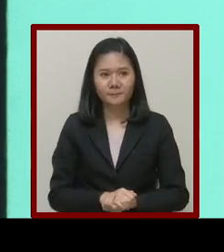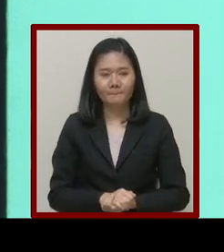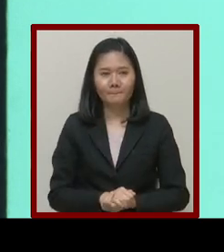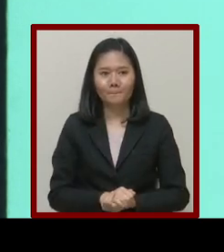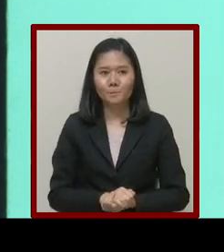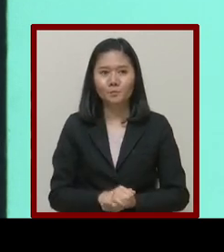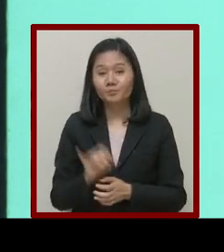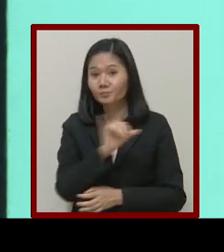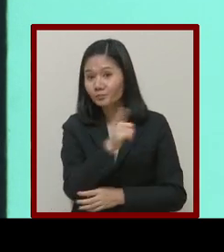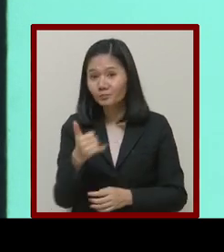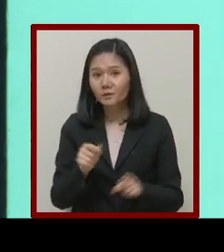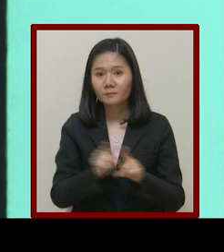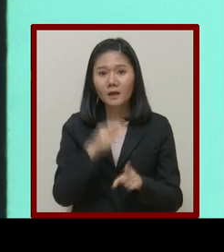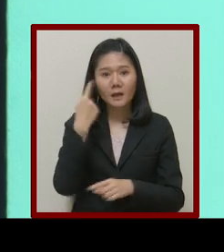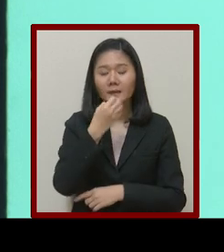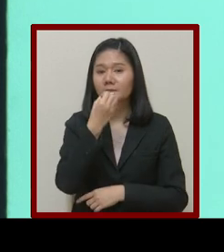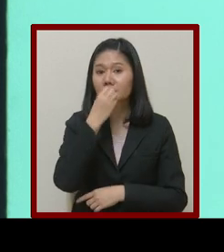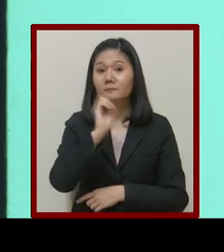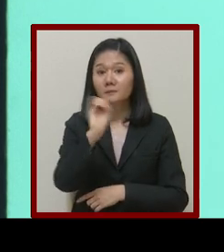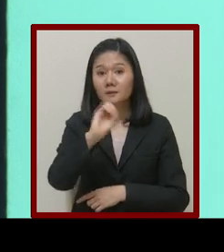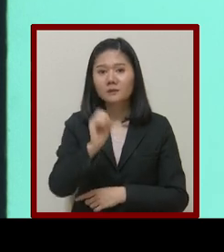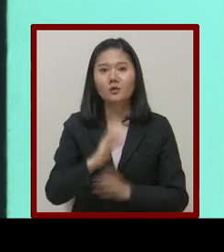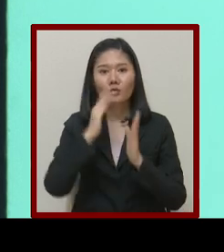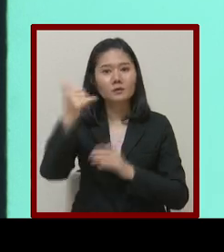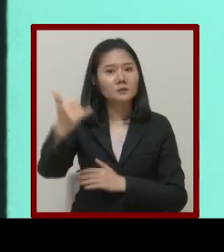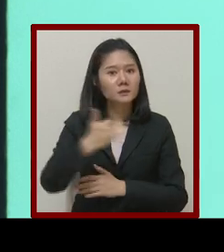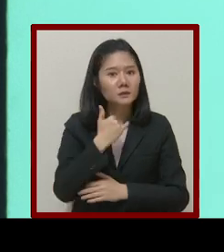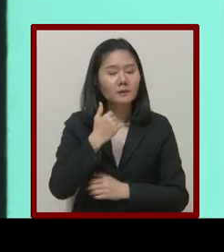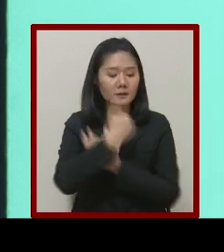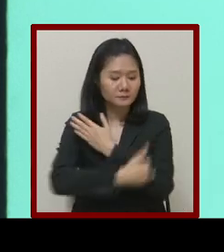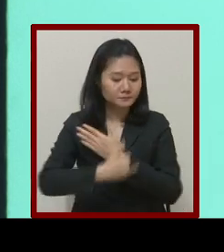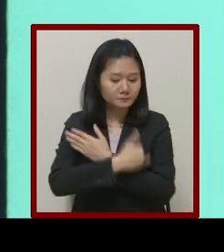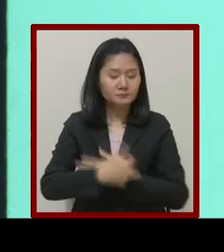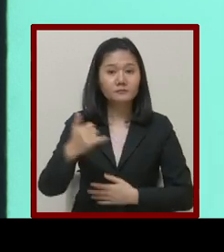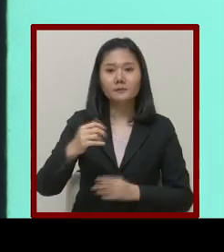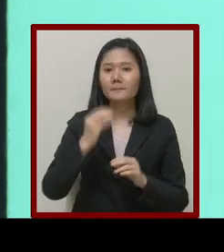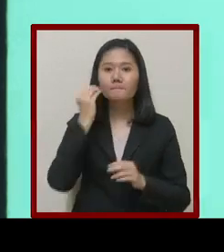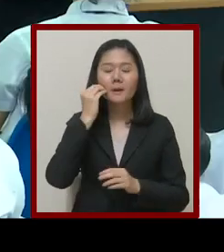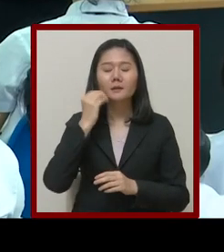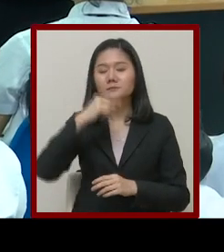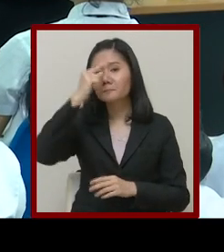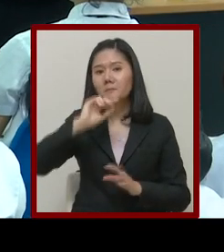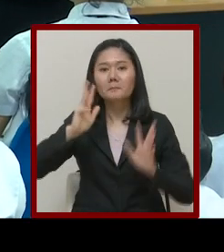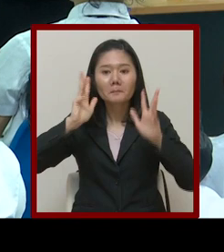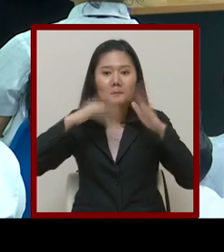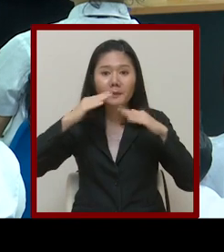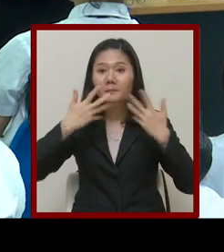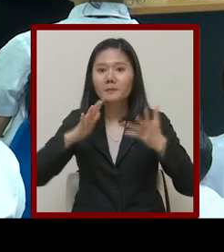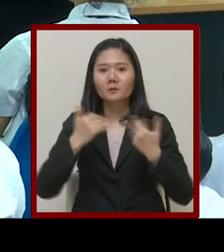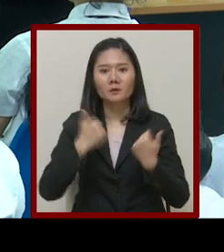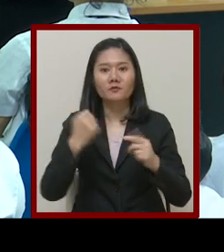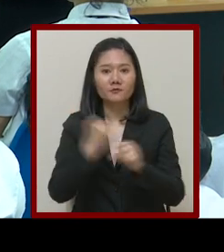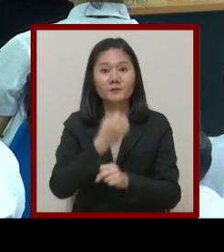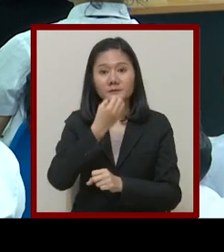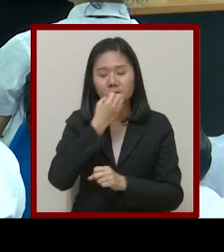รณีนะคะถ้าเกิดว่าใครที่ยังไม่เคยทานโดยเฉพาะนักท่องเที่ยวที่มาจากต่างประเทศเนี่ยบ้านเขาจะไม่มีรสชาติที่มันเผ็ดร้อนเพราะฉะนั้นค